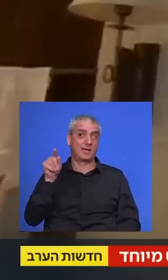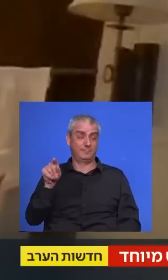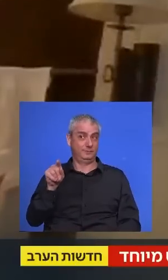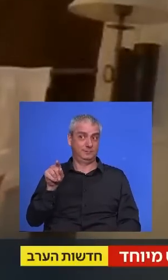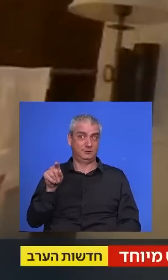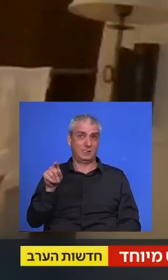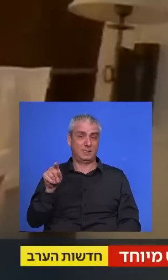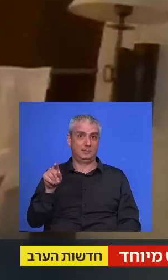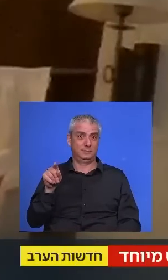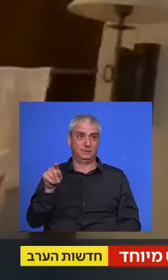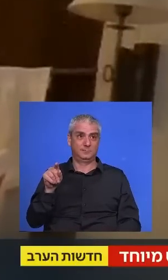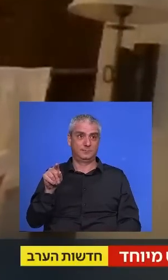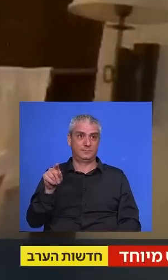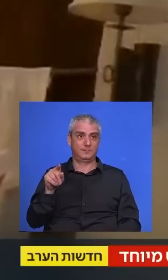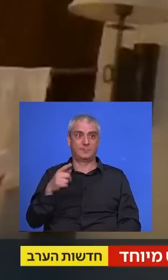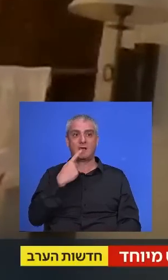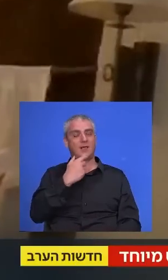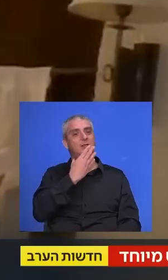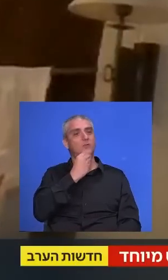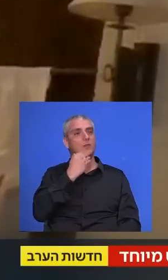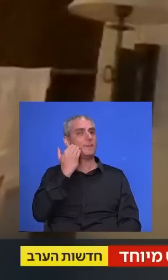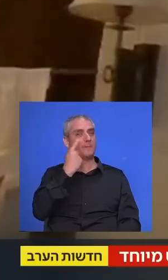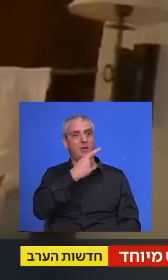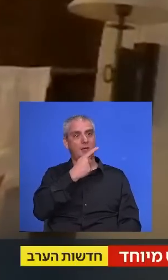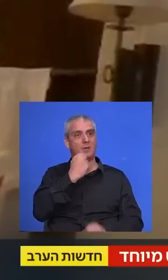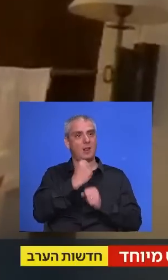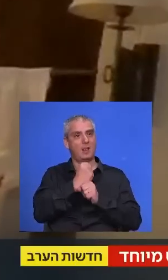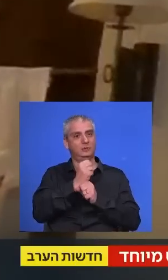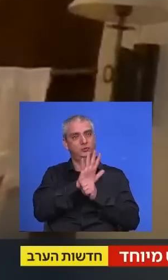פוליטיקאים הישראלים לקרוא ליהודים אמריקאים